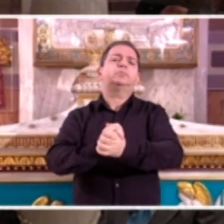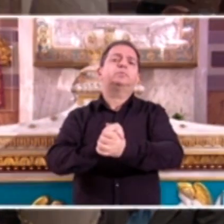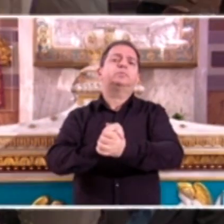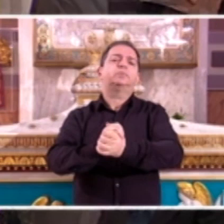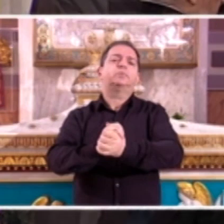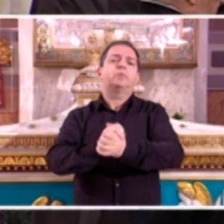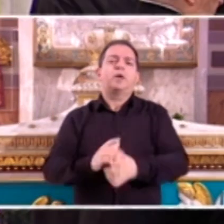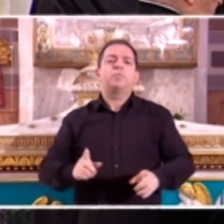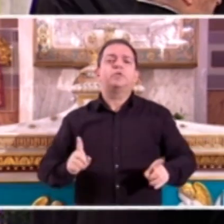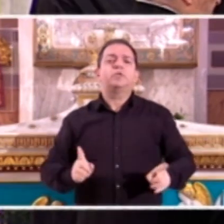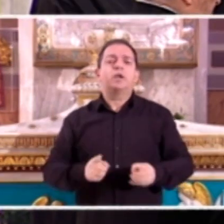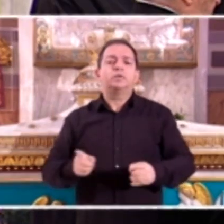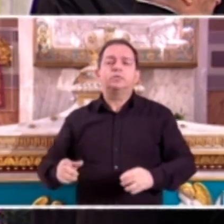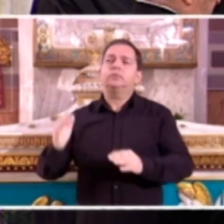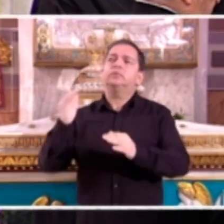δεϊθόμεν.